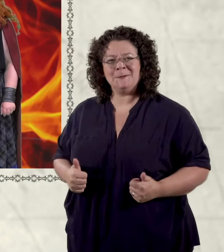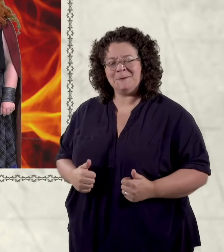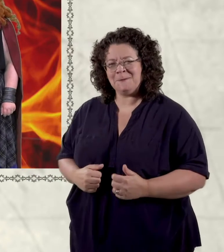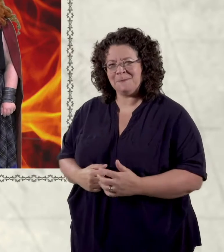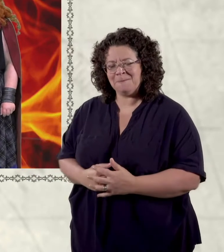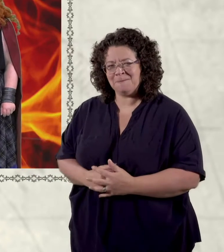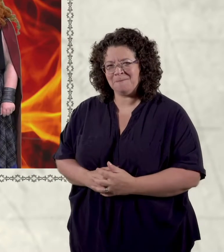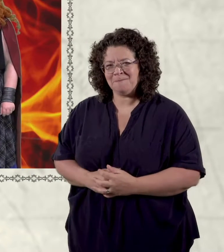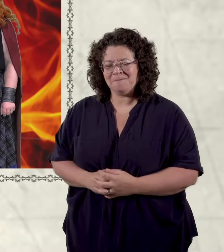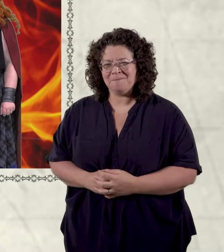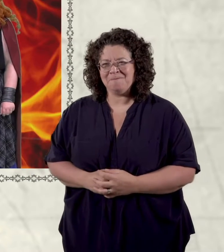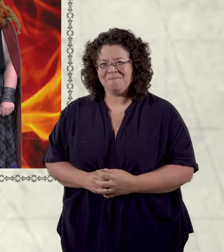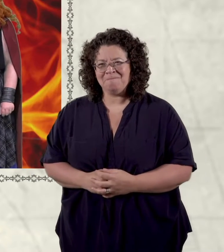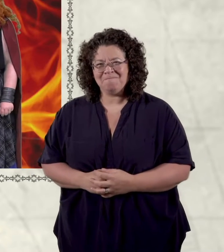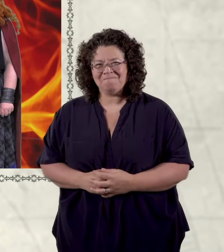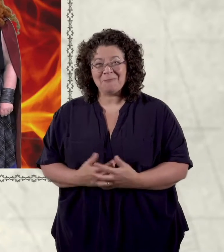Oedd o'n teimlo'n dda.